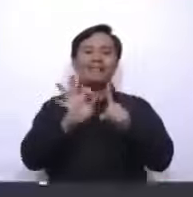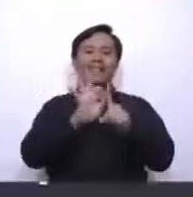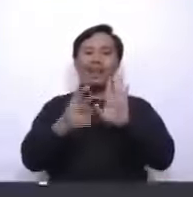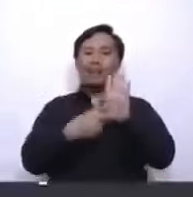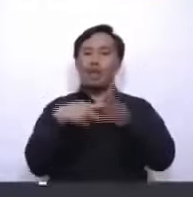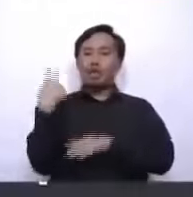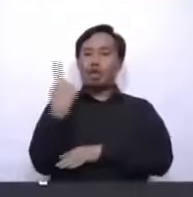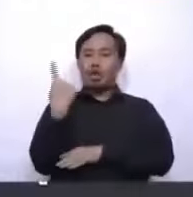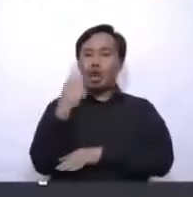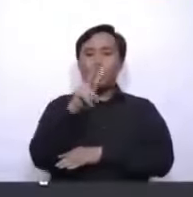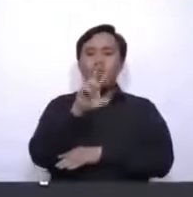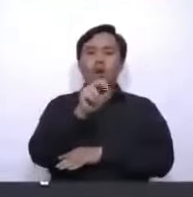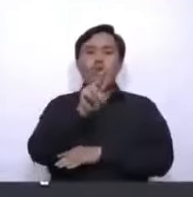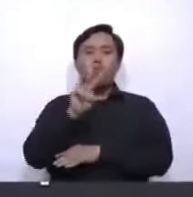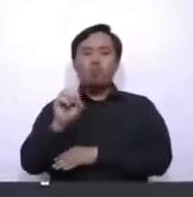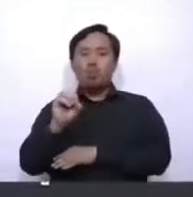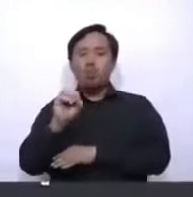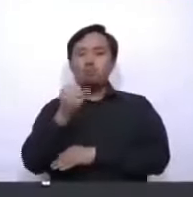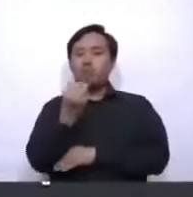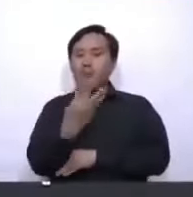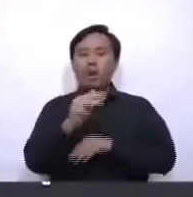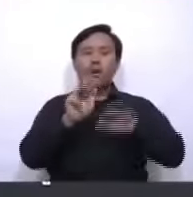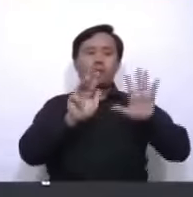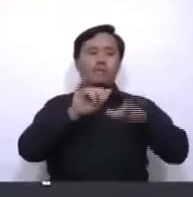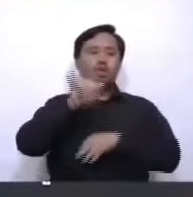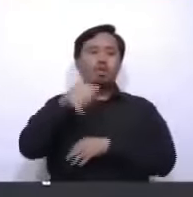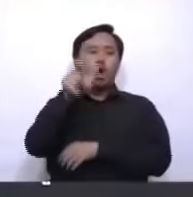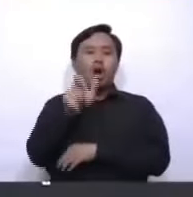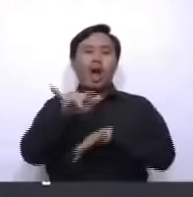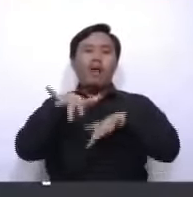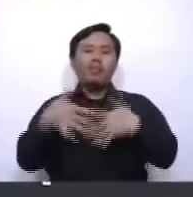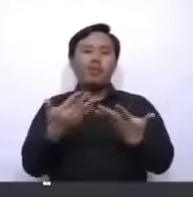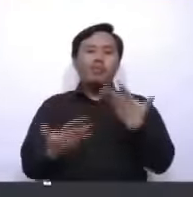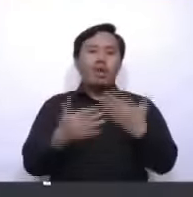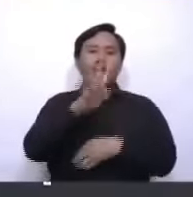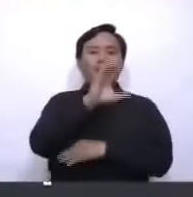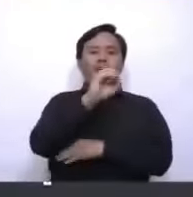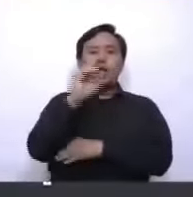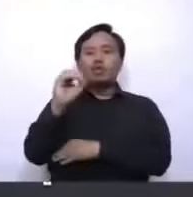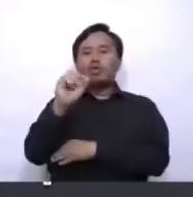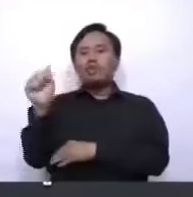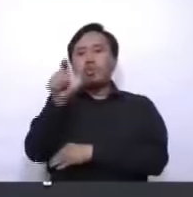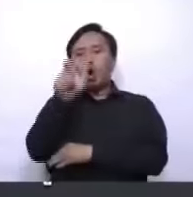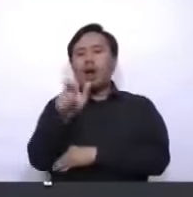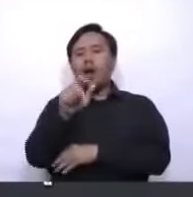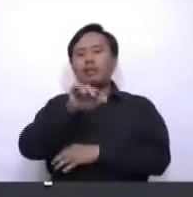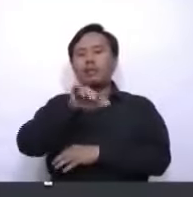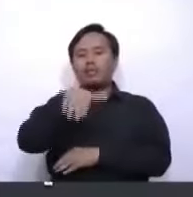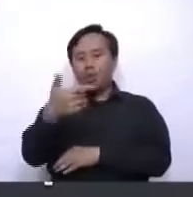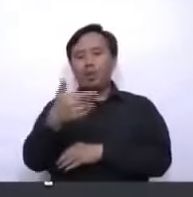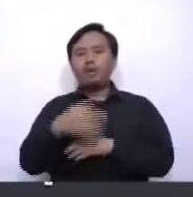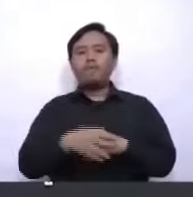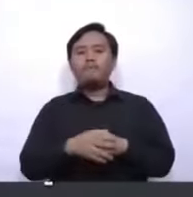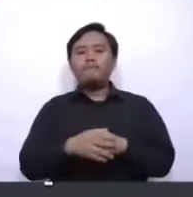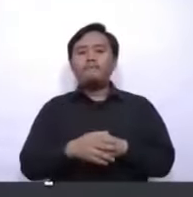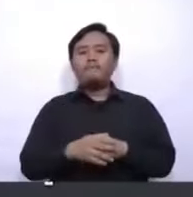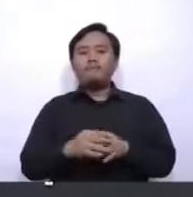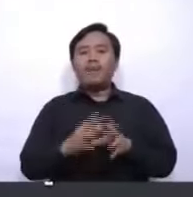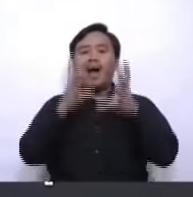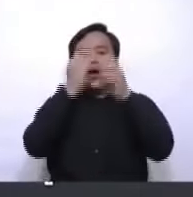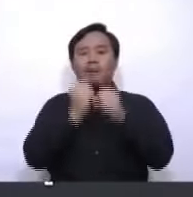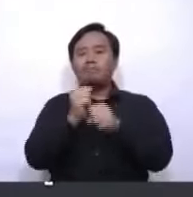2030 sekitar 9 juta orang atau 500 ribu orang per tahun. Provinsi Jawa Barat diharapkan